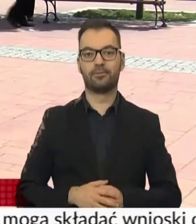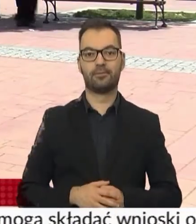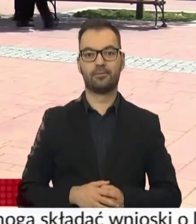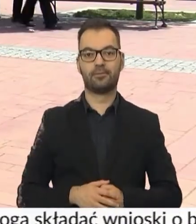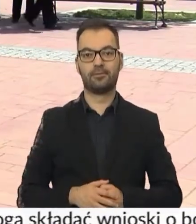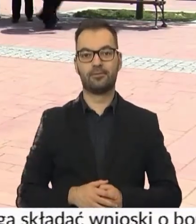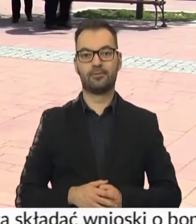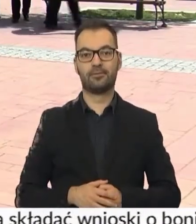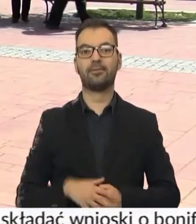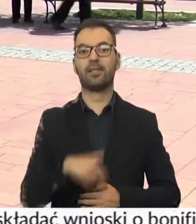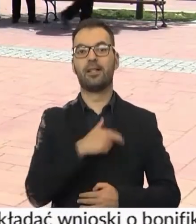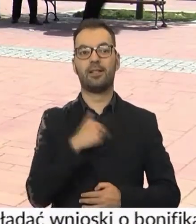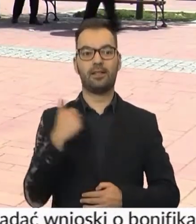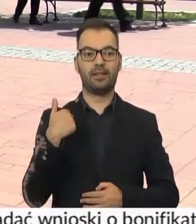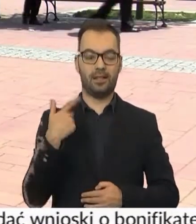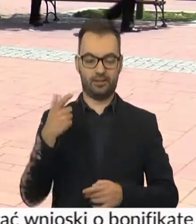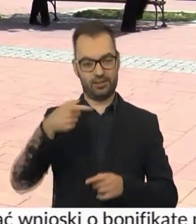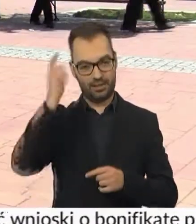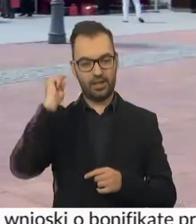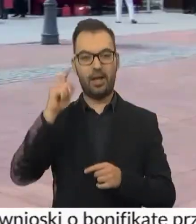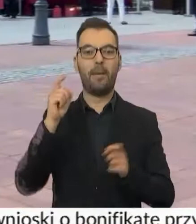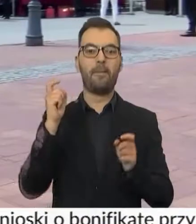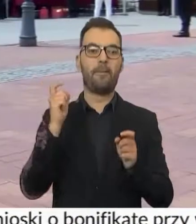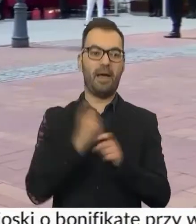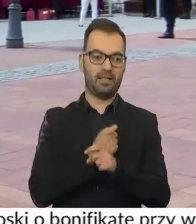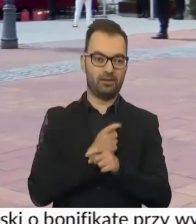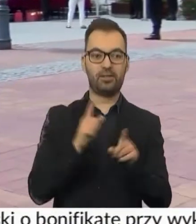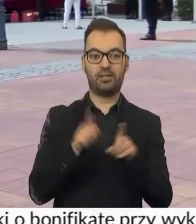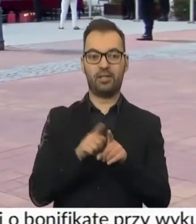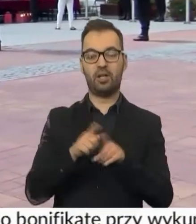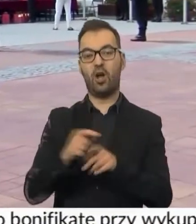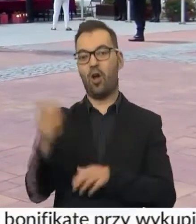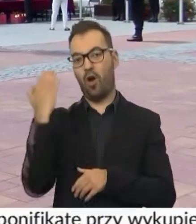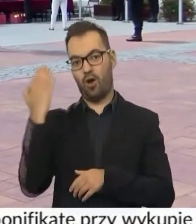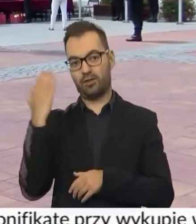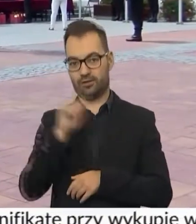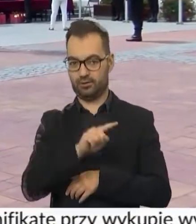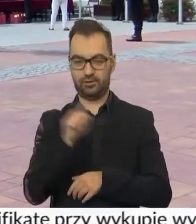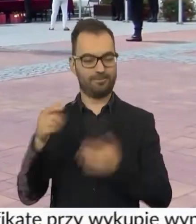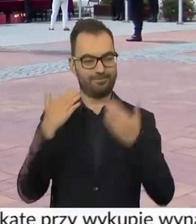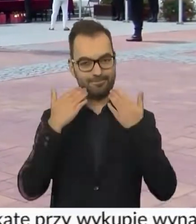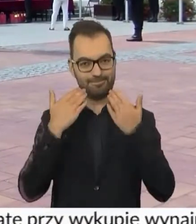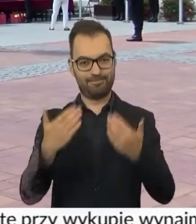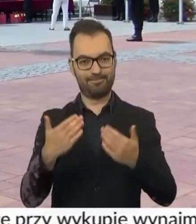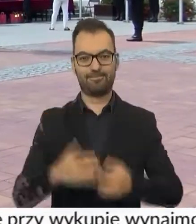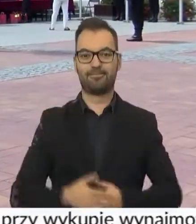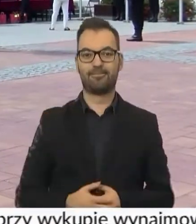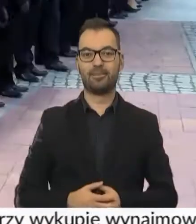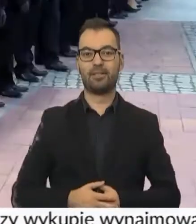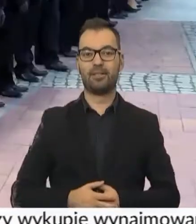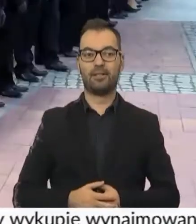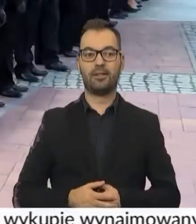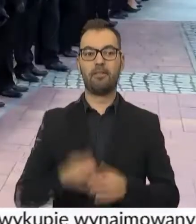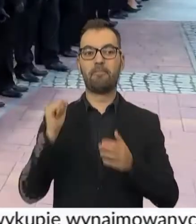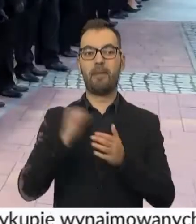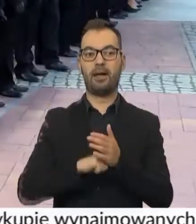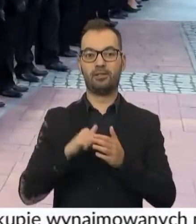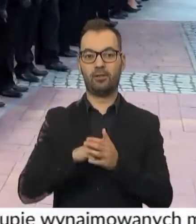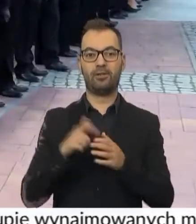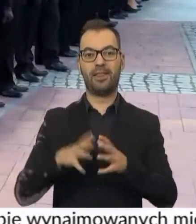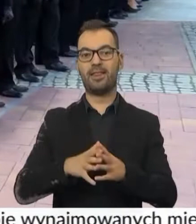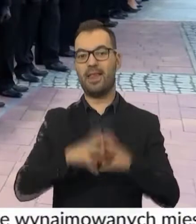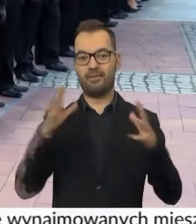naszych zarówno z Państwowej Straży Pożarnej, jak też i z Ochotniczych Straży Pożarnej. Mazowsze to największy garnizon w